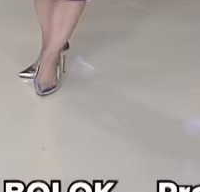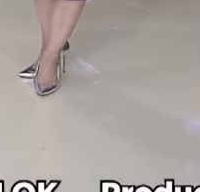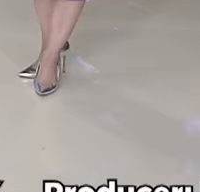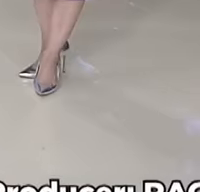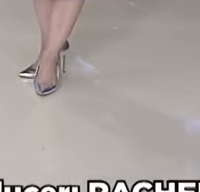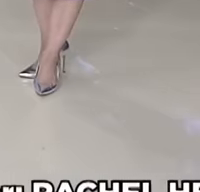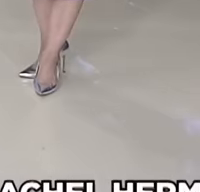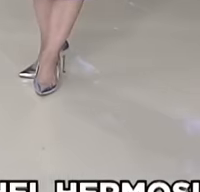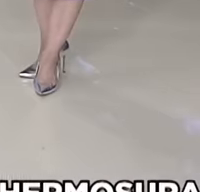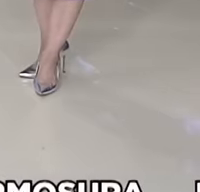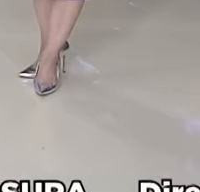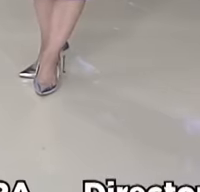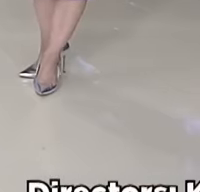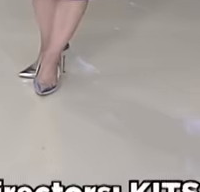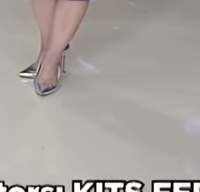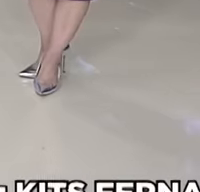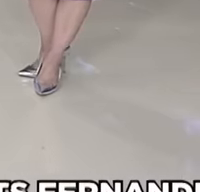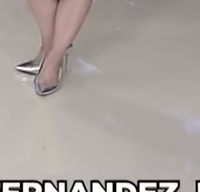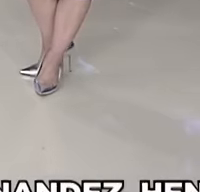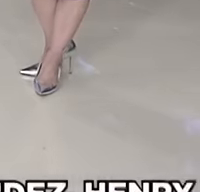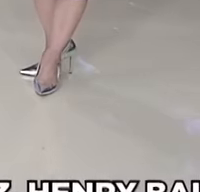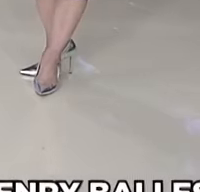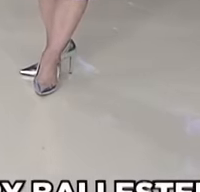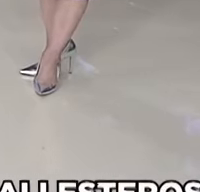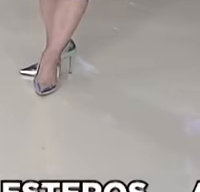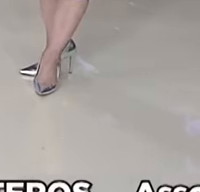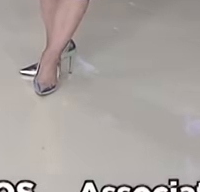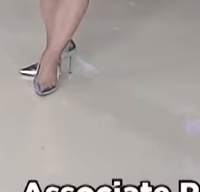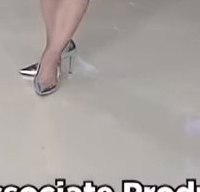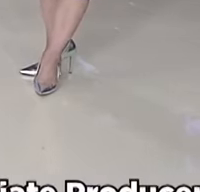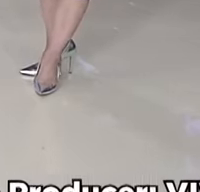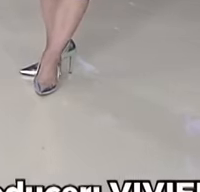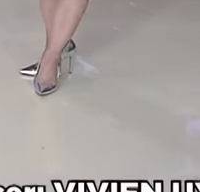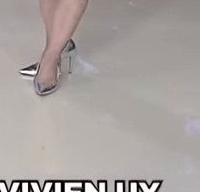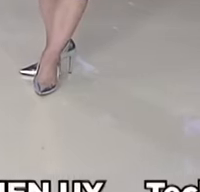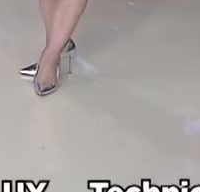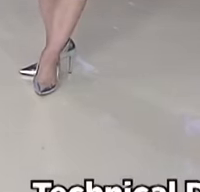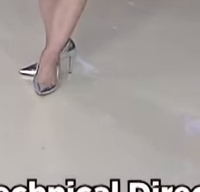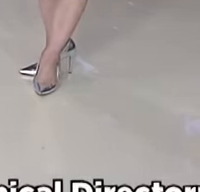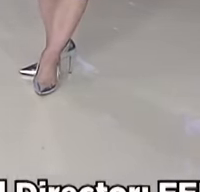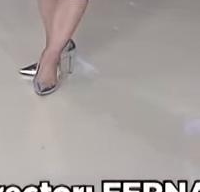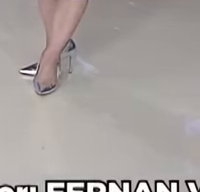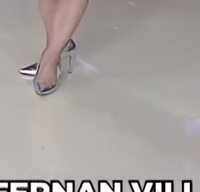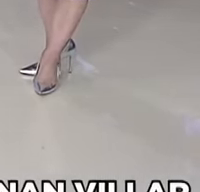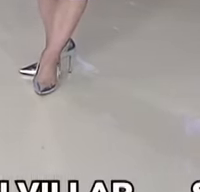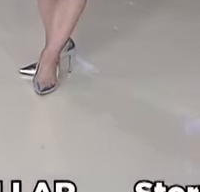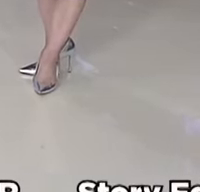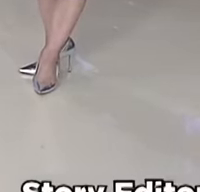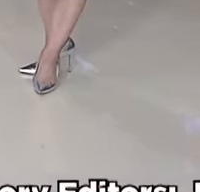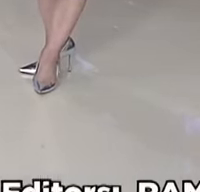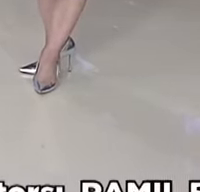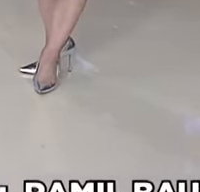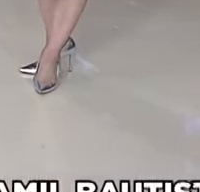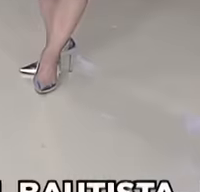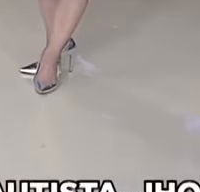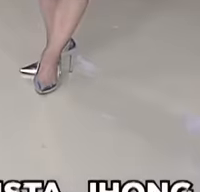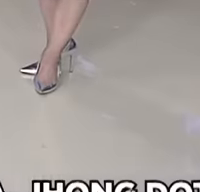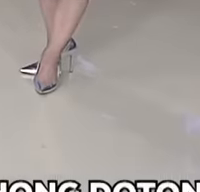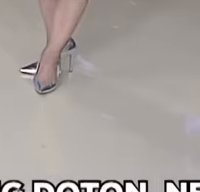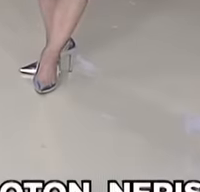Paano? Bakasyon na. Makita nyo yung traffic sa Balintawak. Grabe, no? Sa Balintawak, sa